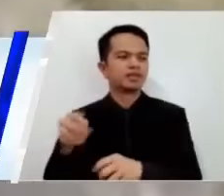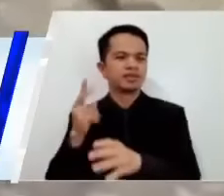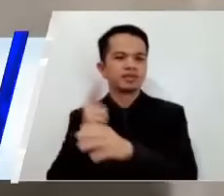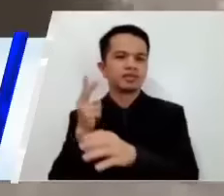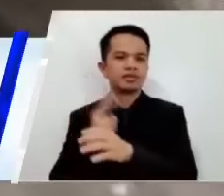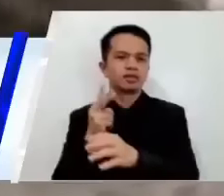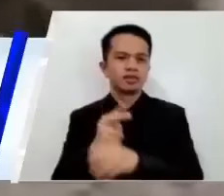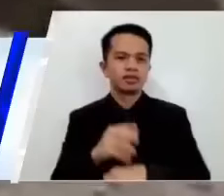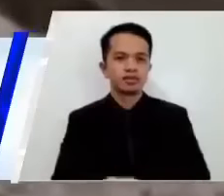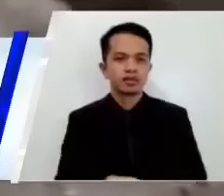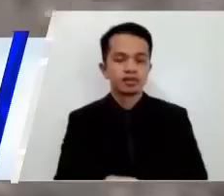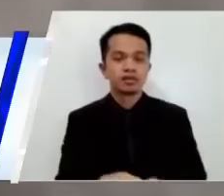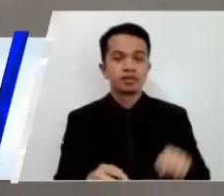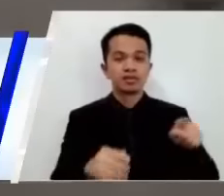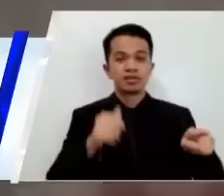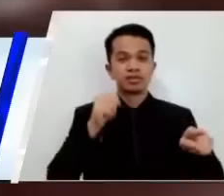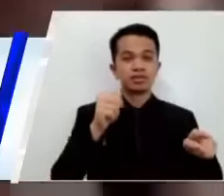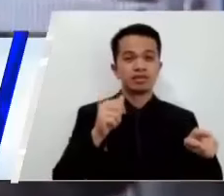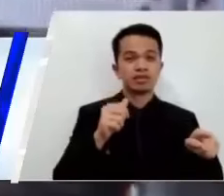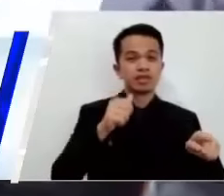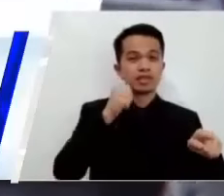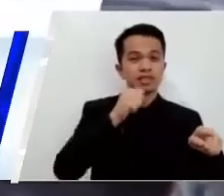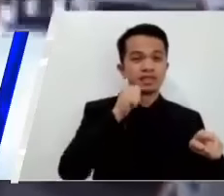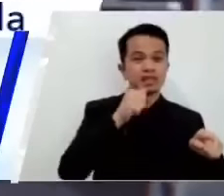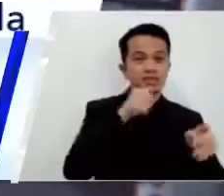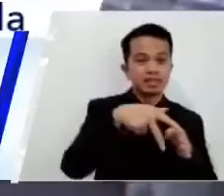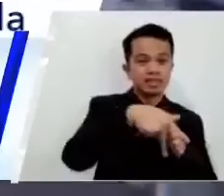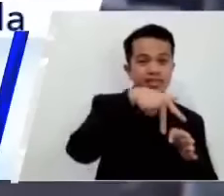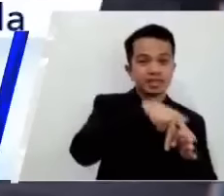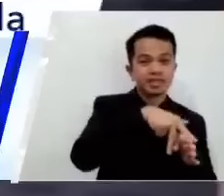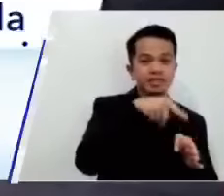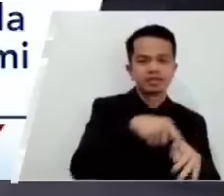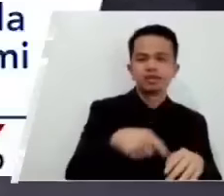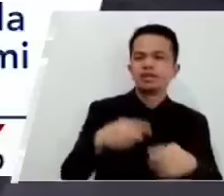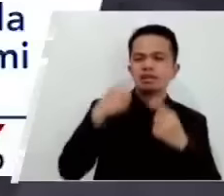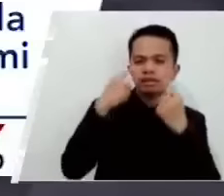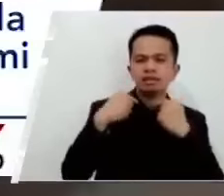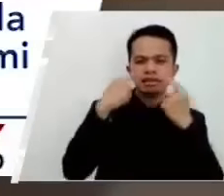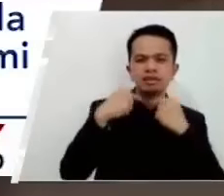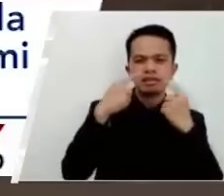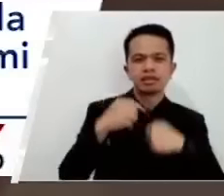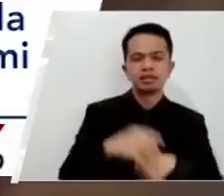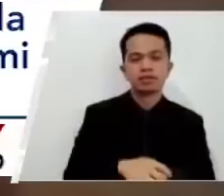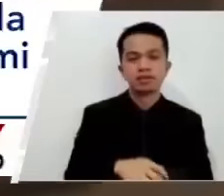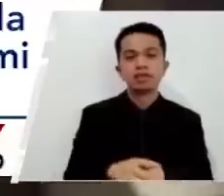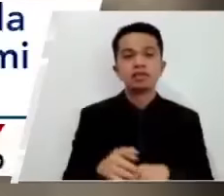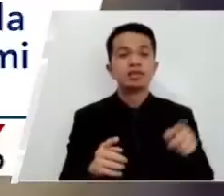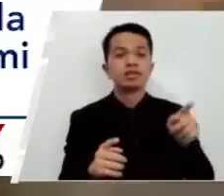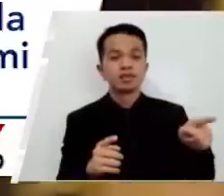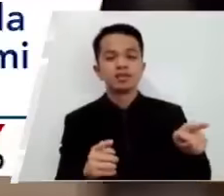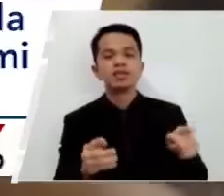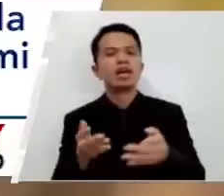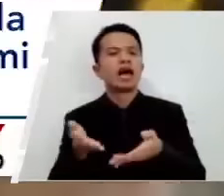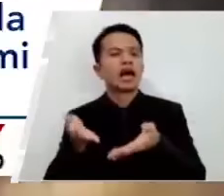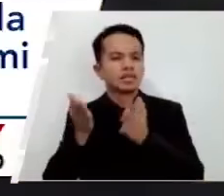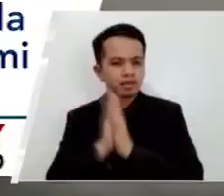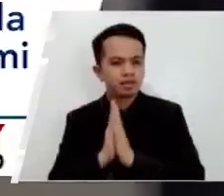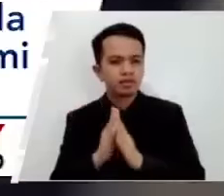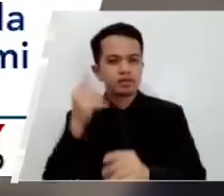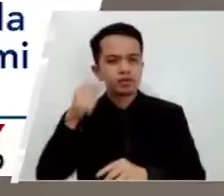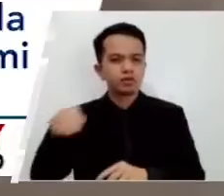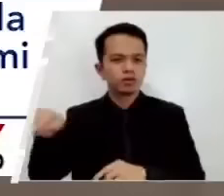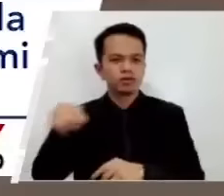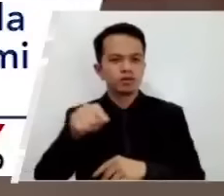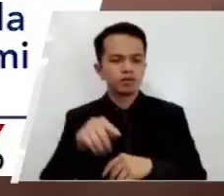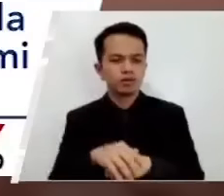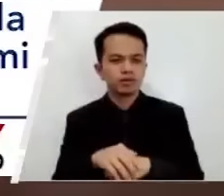Napahagulgol na lang ang backride ng motorsiklo. Ang panawagan ko lang po dun sa nakabangga sa amin. Kilala na namin